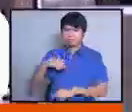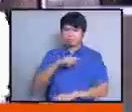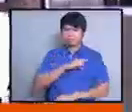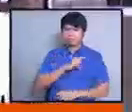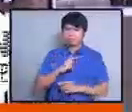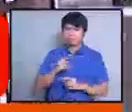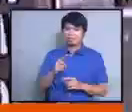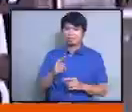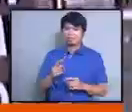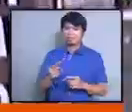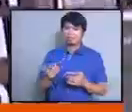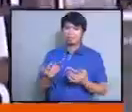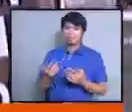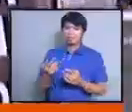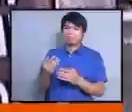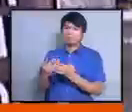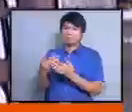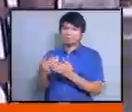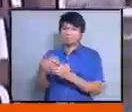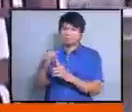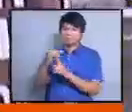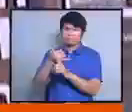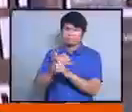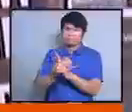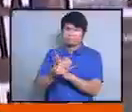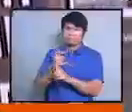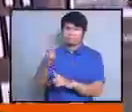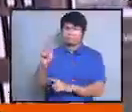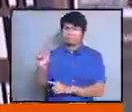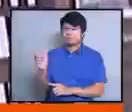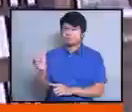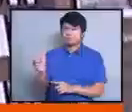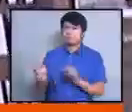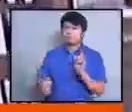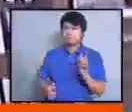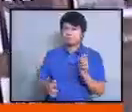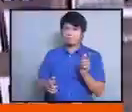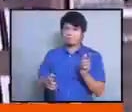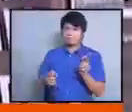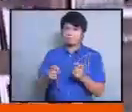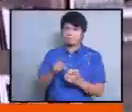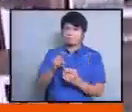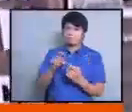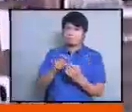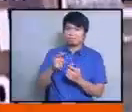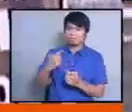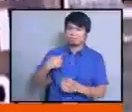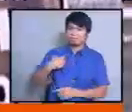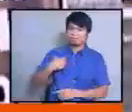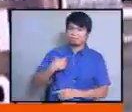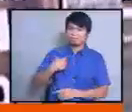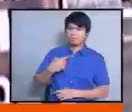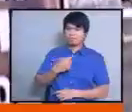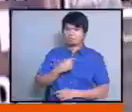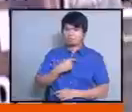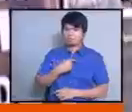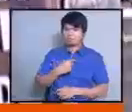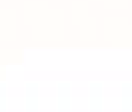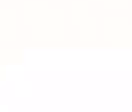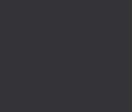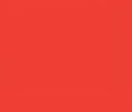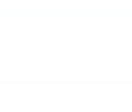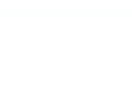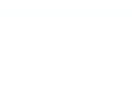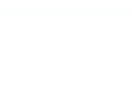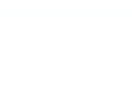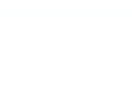hanggang lalapit yung July 2020 na itinagda nila sa amin, ay kami naman ay tuloy-tuloy ang pagkilos protesta.